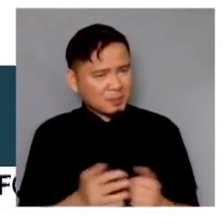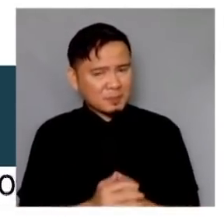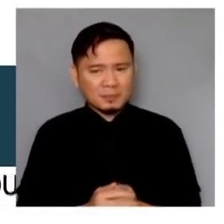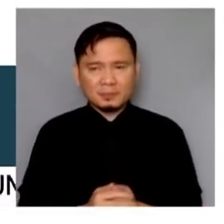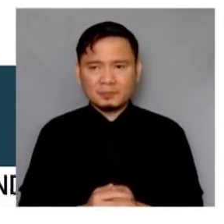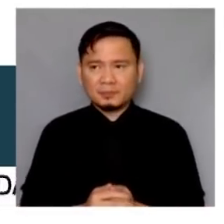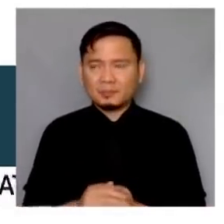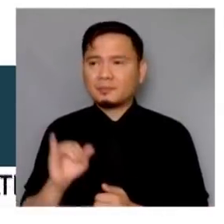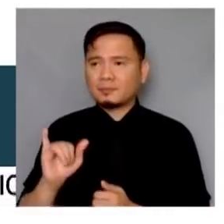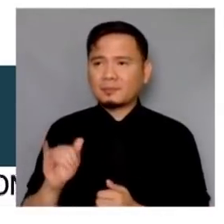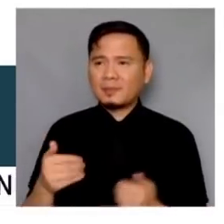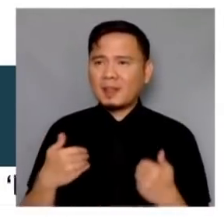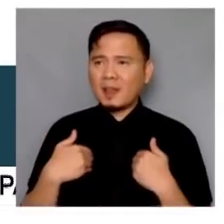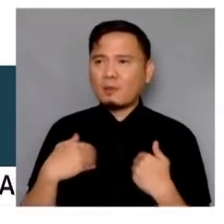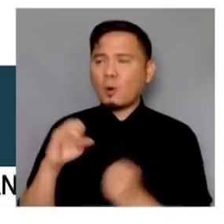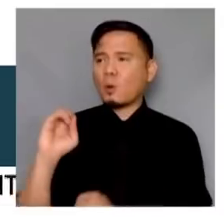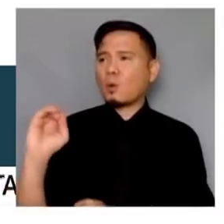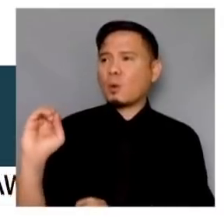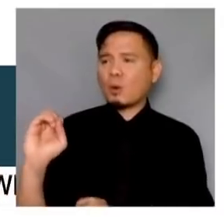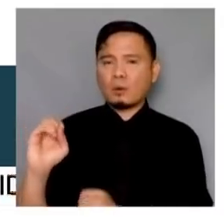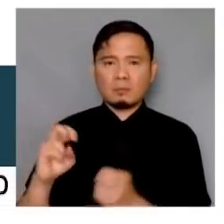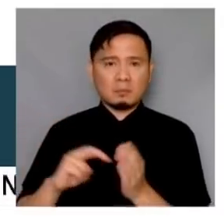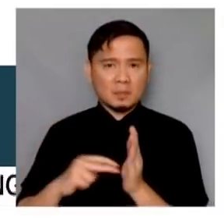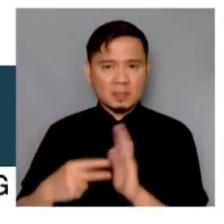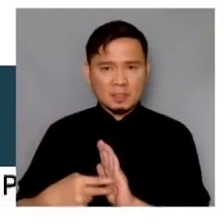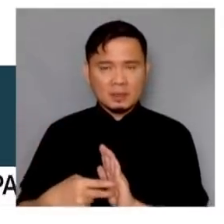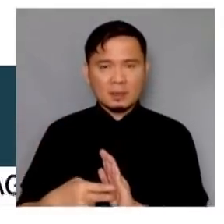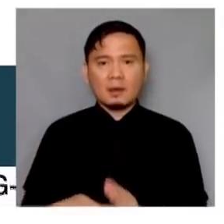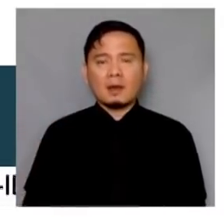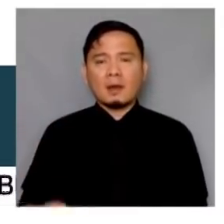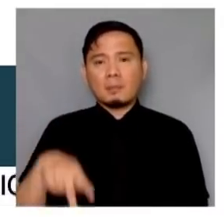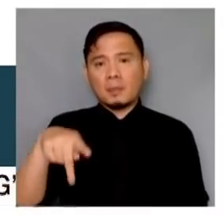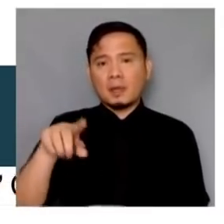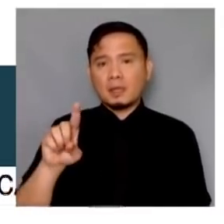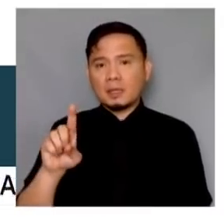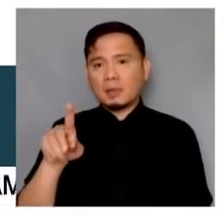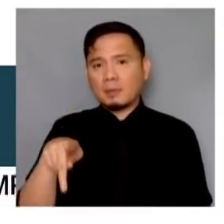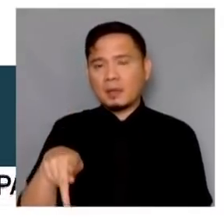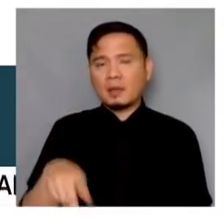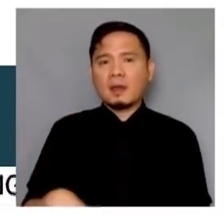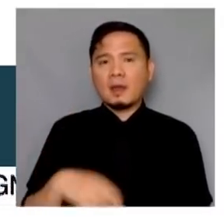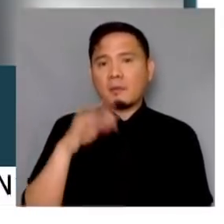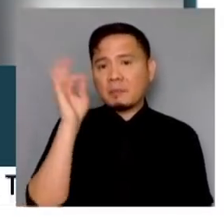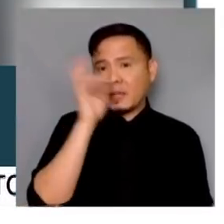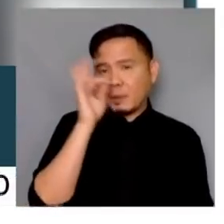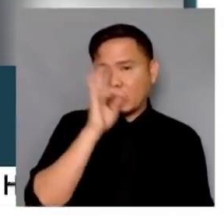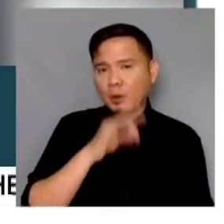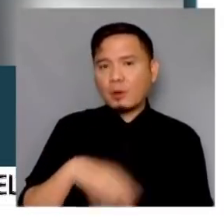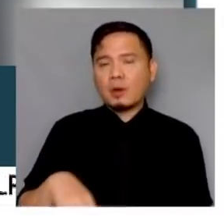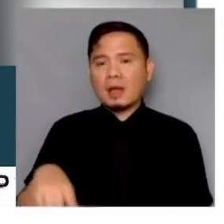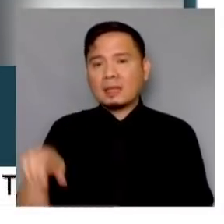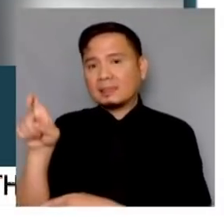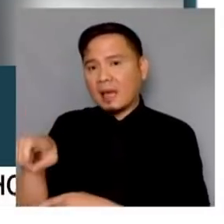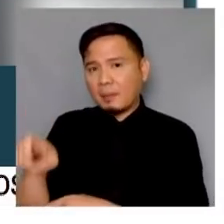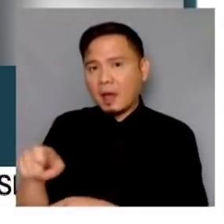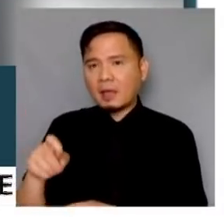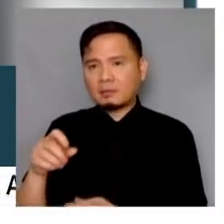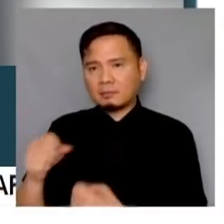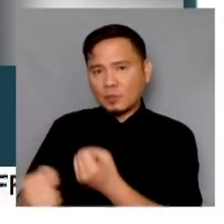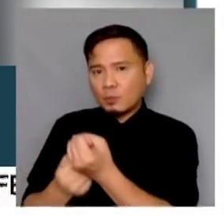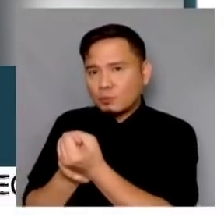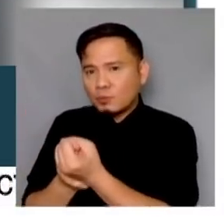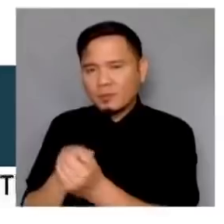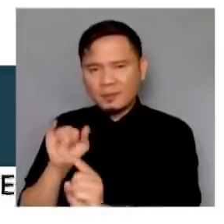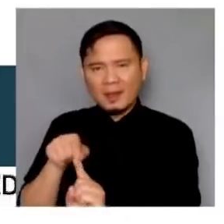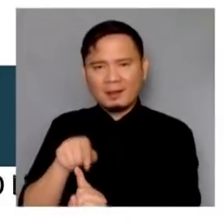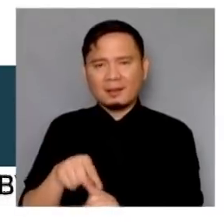may sarili siyang meaning eh. Ang meaning niya, Pilipino dapat paglingkuran. Ang daming mga and this is separate and distinct from